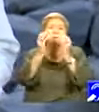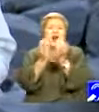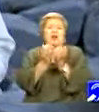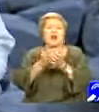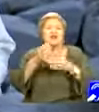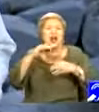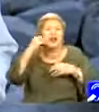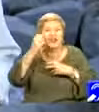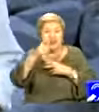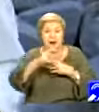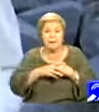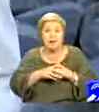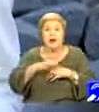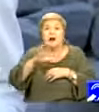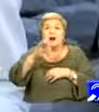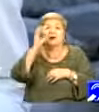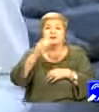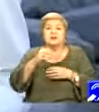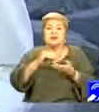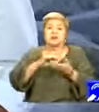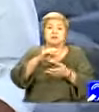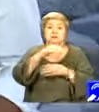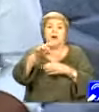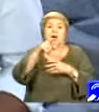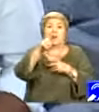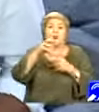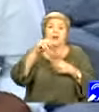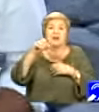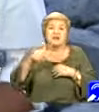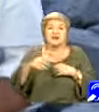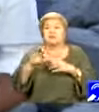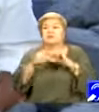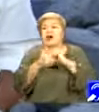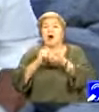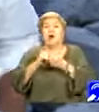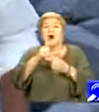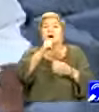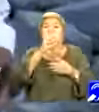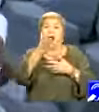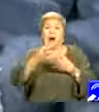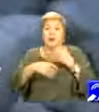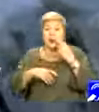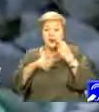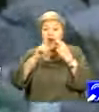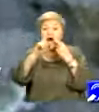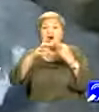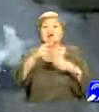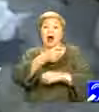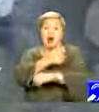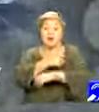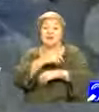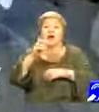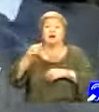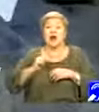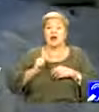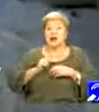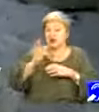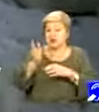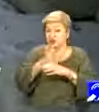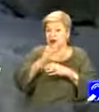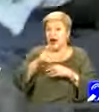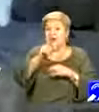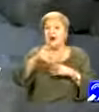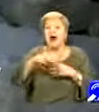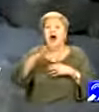rău că o parte din acest material ajunge adesea în golf sau pe mare. Asta a găsit comisarul general al Gărzii Naționale de Mediu,